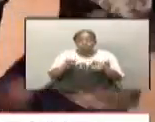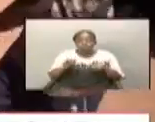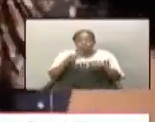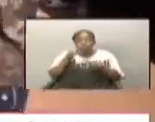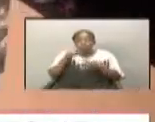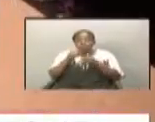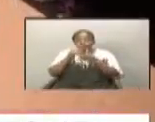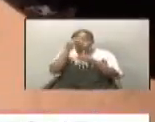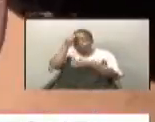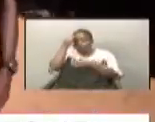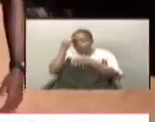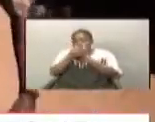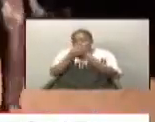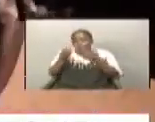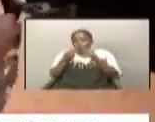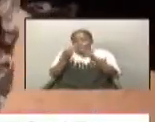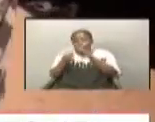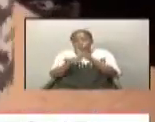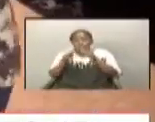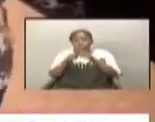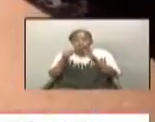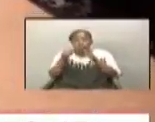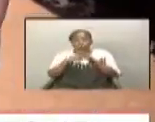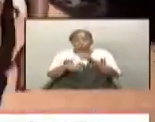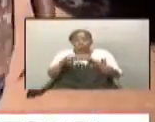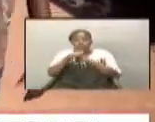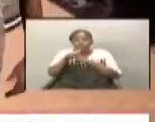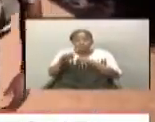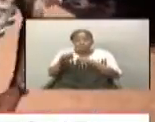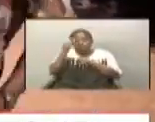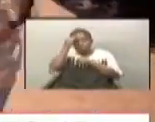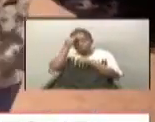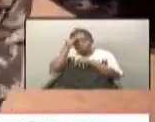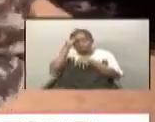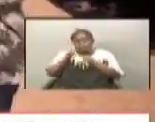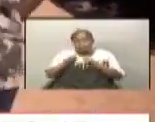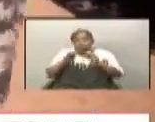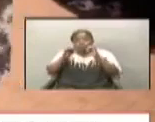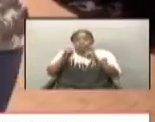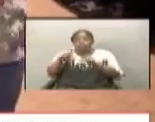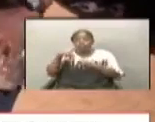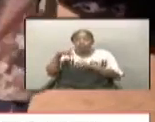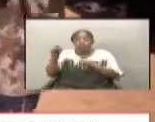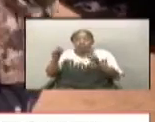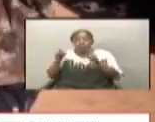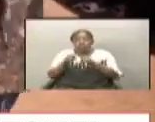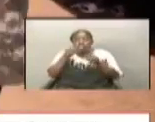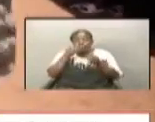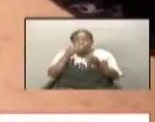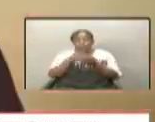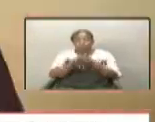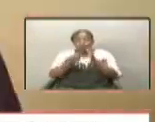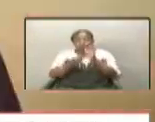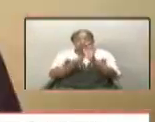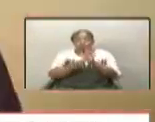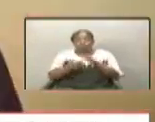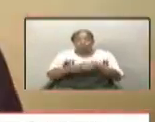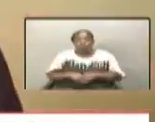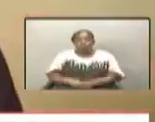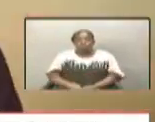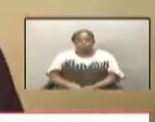abereddwa abayizi mu bulimbeera nagikatiza nti bulimizi etende kulya nagenda majja kubeera ekyokulabirako